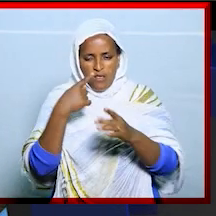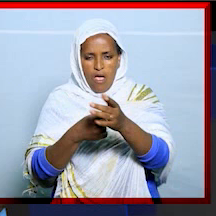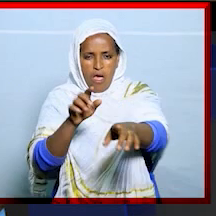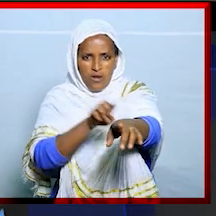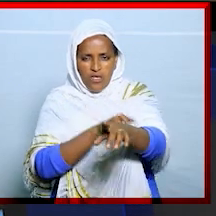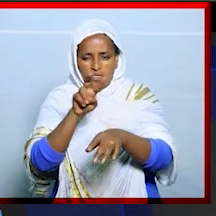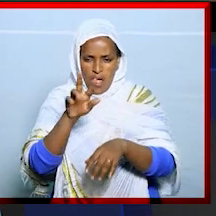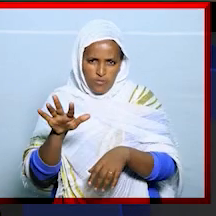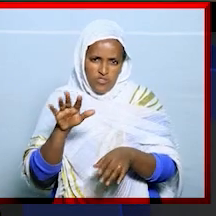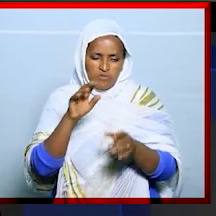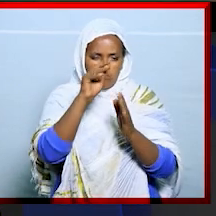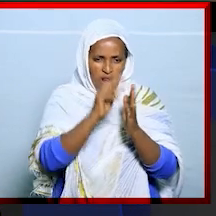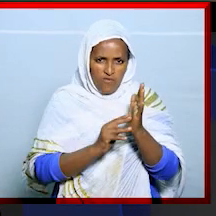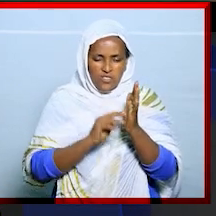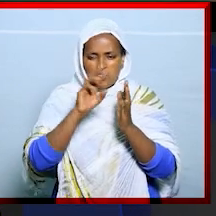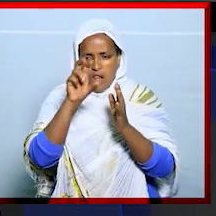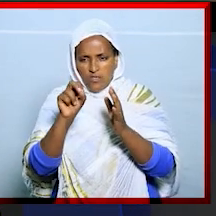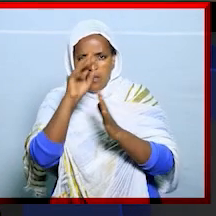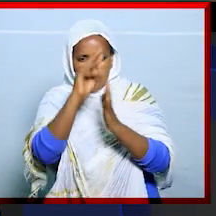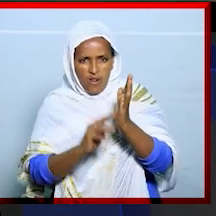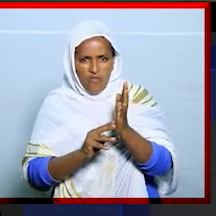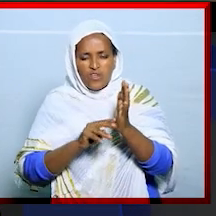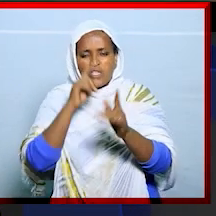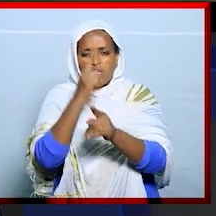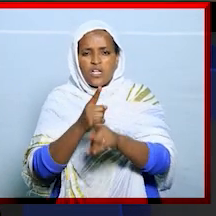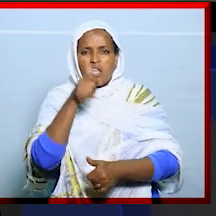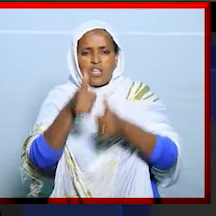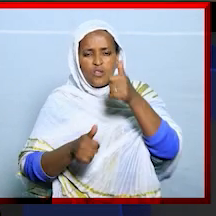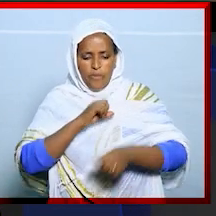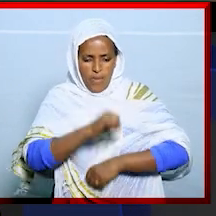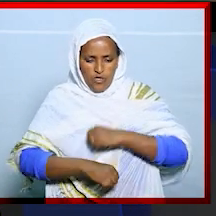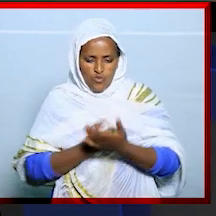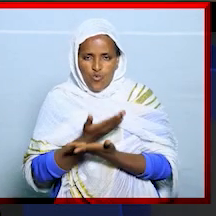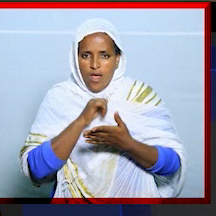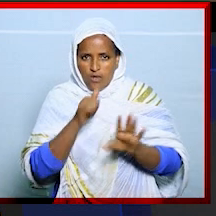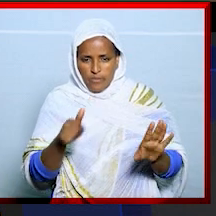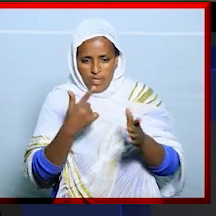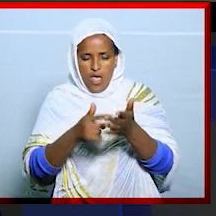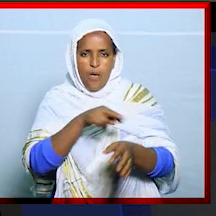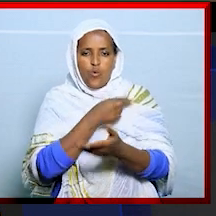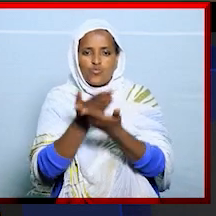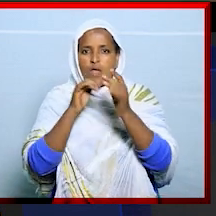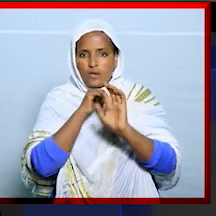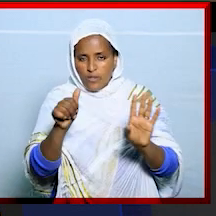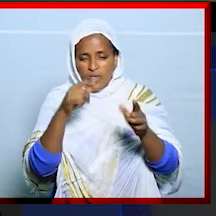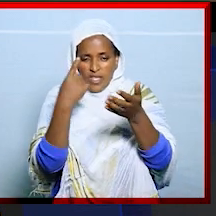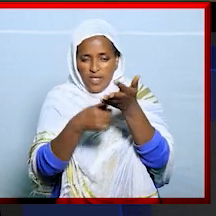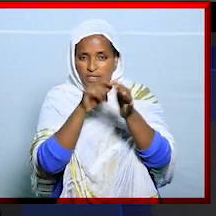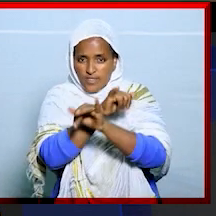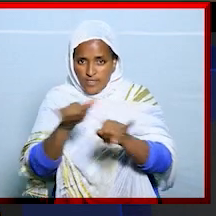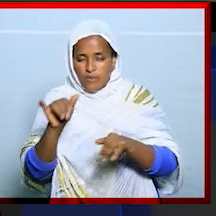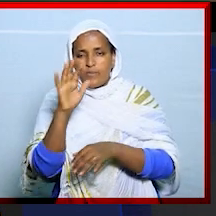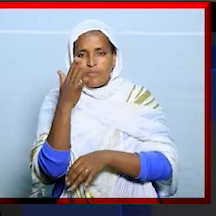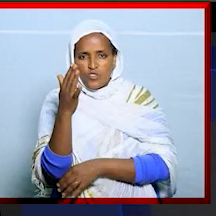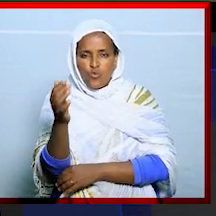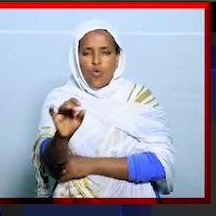ያን ያክል ያ ርቀት 25 ምዕራፍ ሆነ 30 ምዕራፍ ሆነ ትክክሉ የት ነው ብሎ የሚያስጨንቅ ጉዳይ አለ? ይሄ ሃይማኖት ጉዳይ አይደለም።